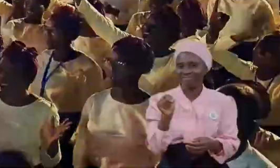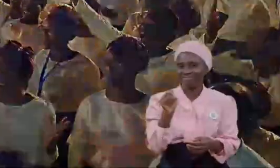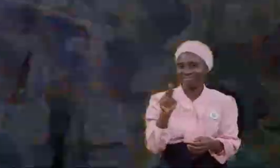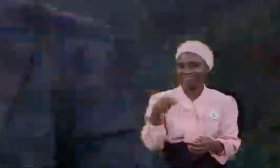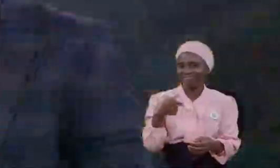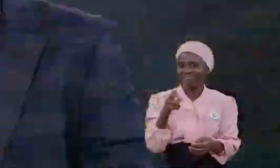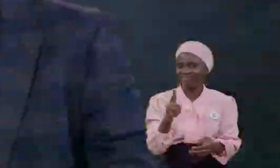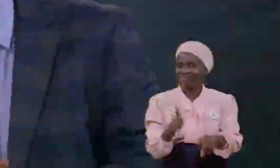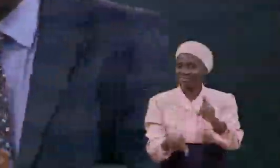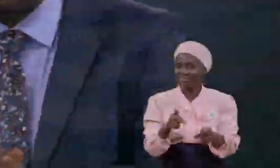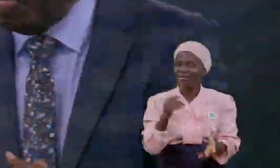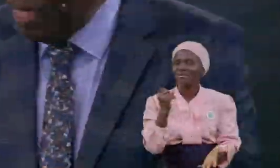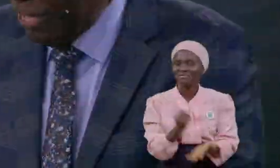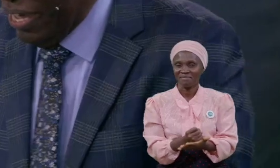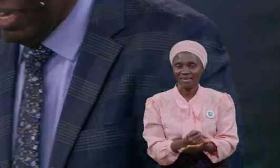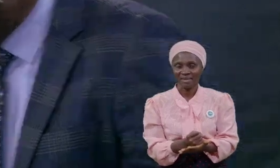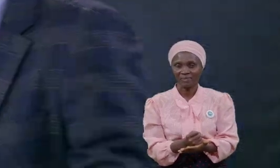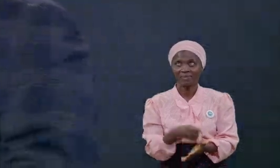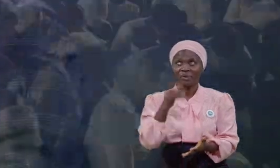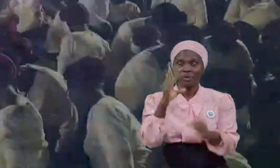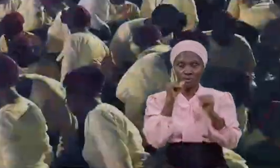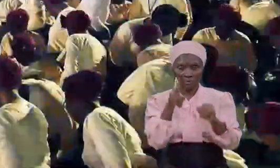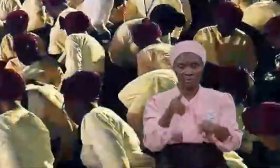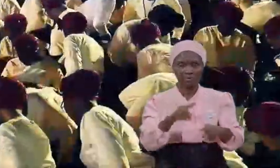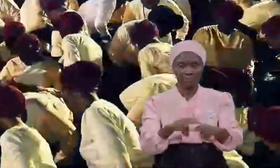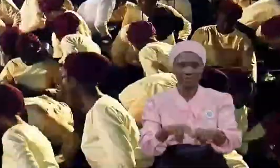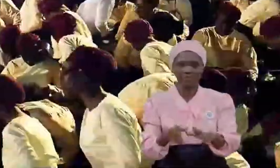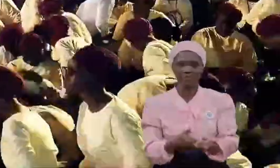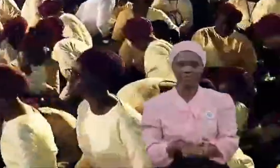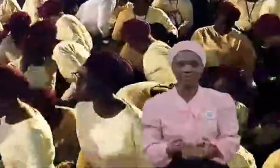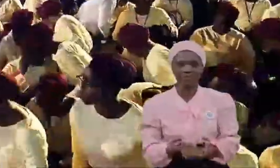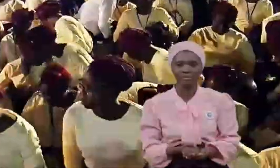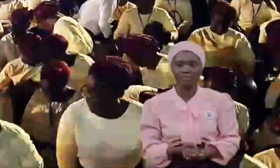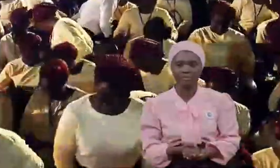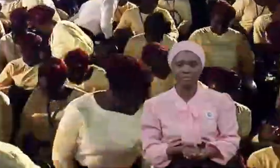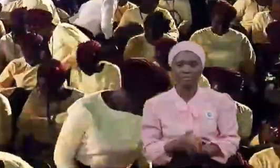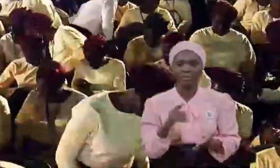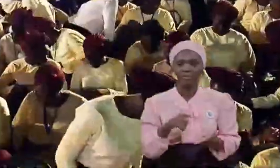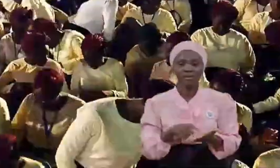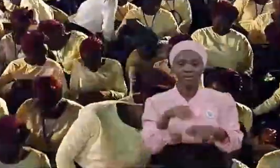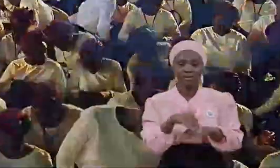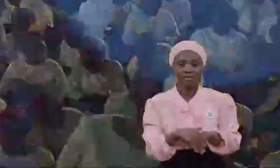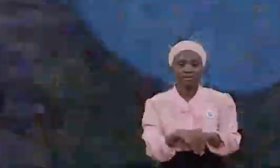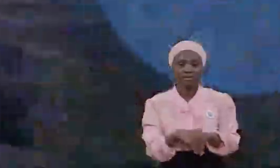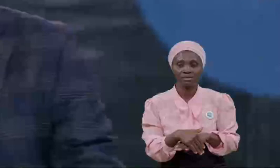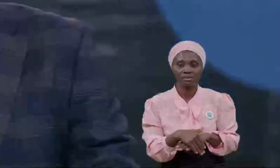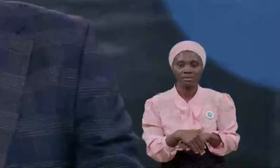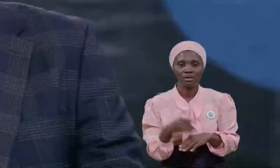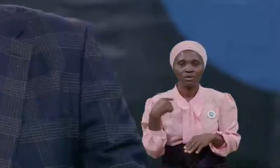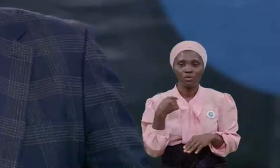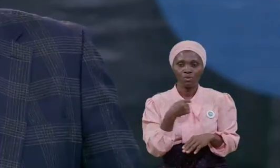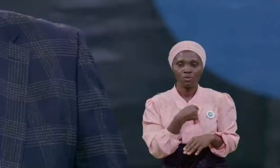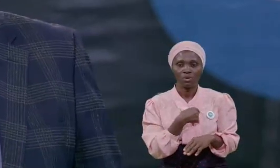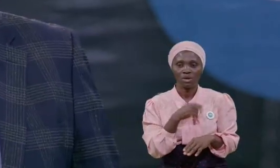Que Dieu vous bénisse. Vous pouvez vous asseoir. Ce soir, nous considérons quelque chose